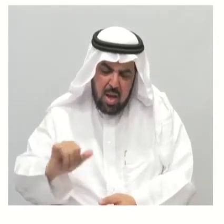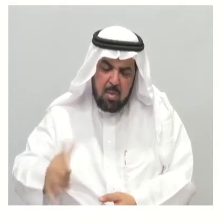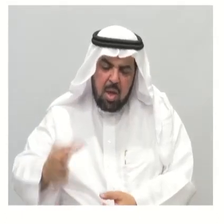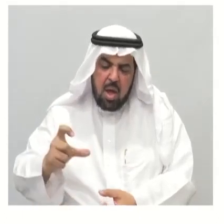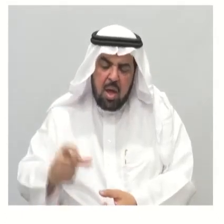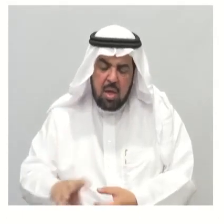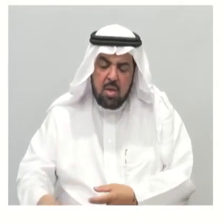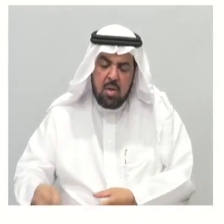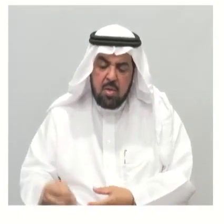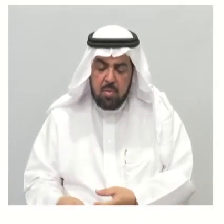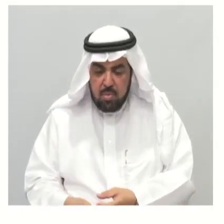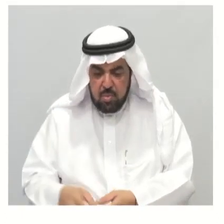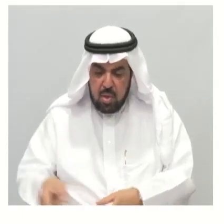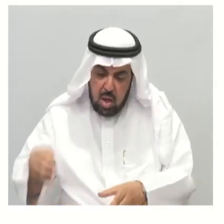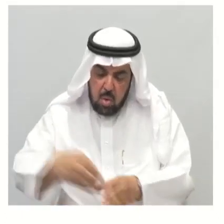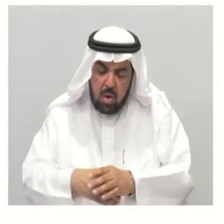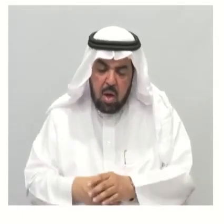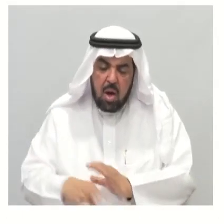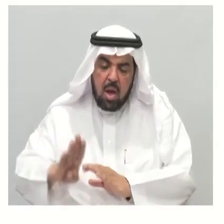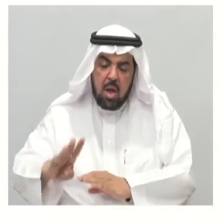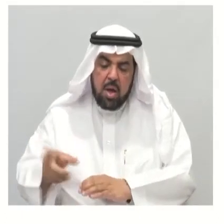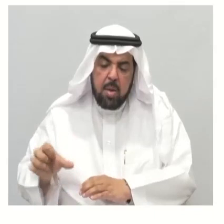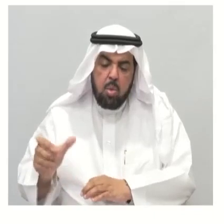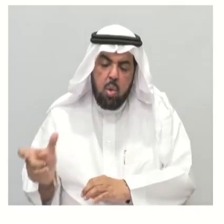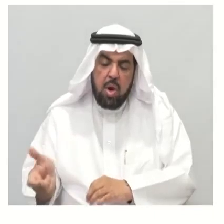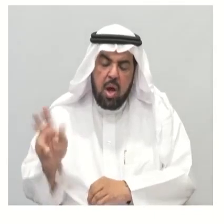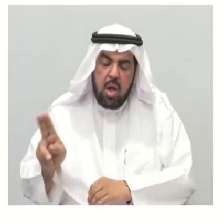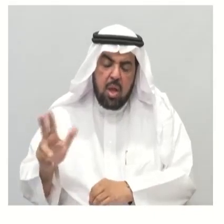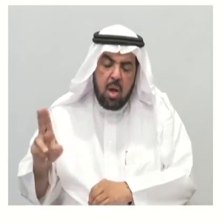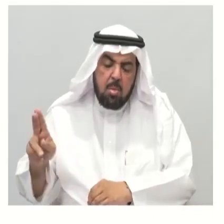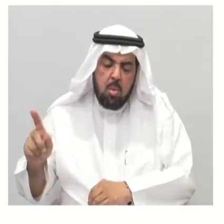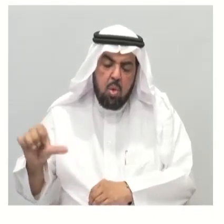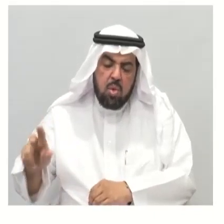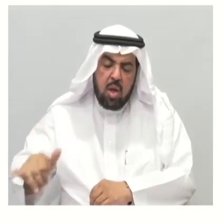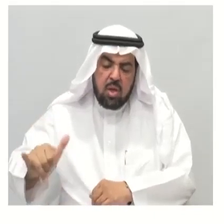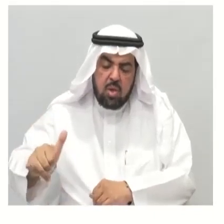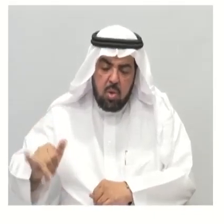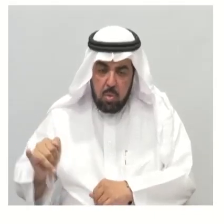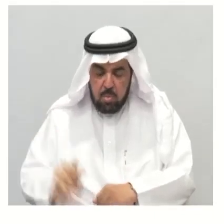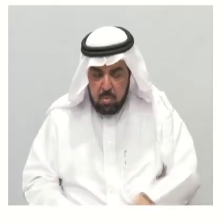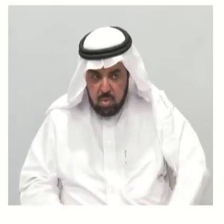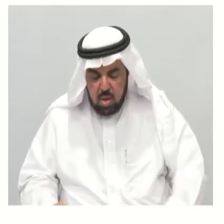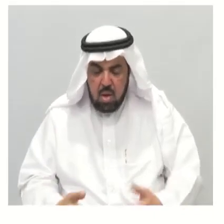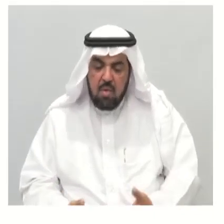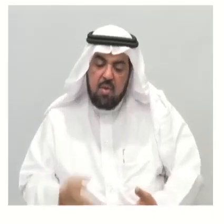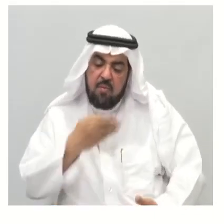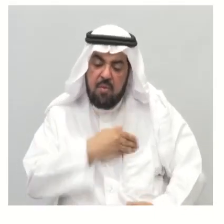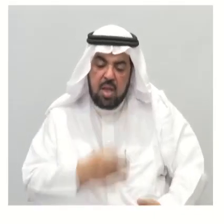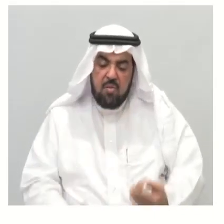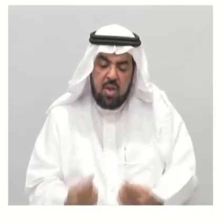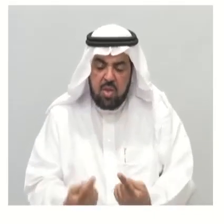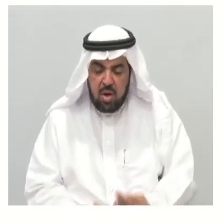كربونات البوتاسيوم. رماد الخشب فيه مواد فائدة للزراعة، فتحتوي على